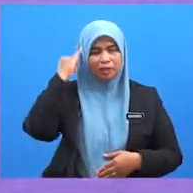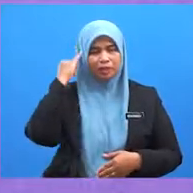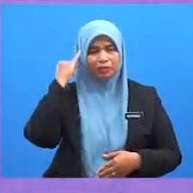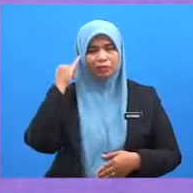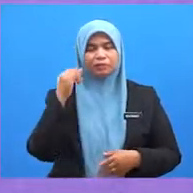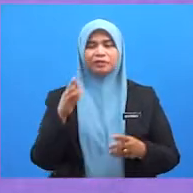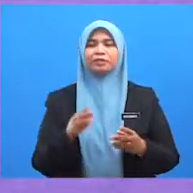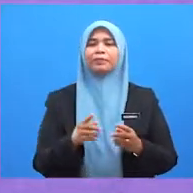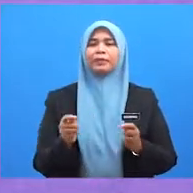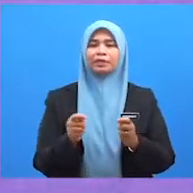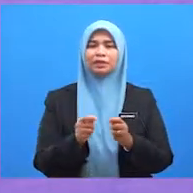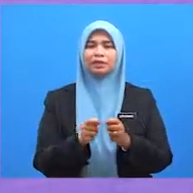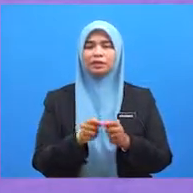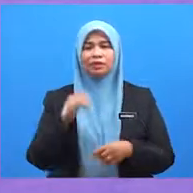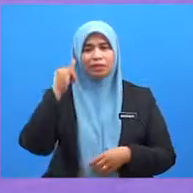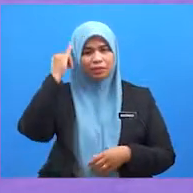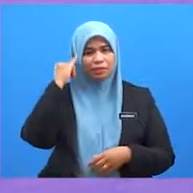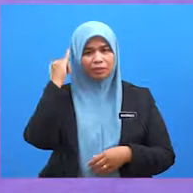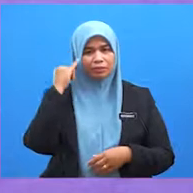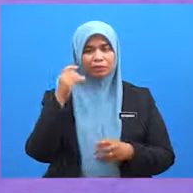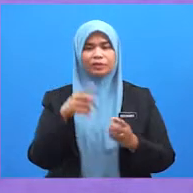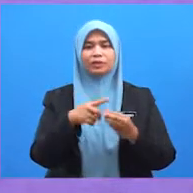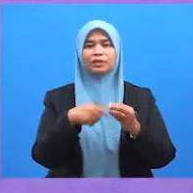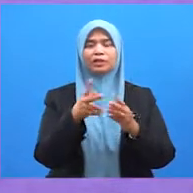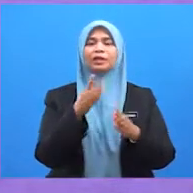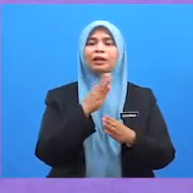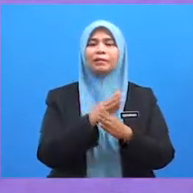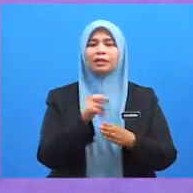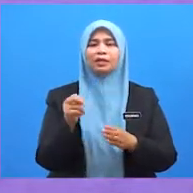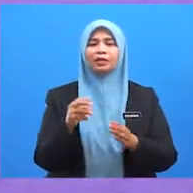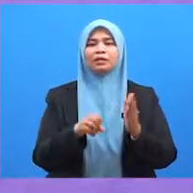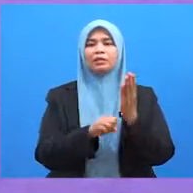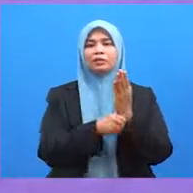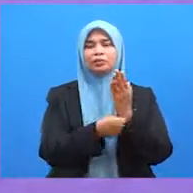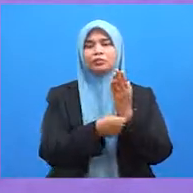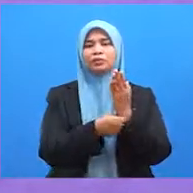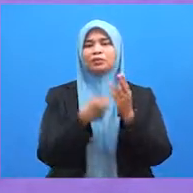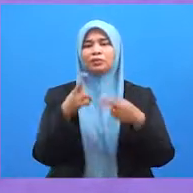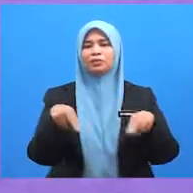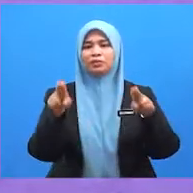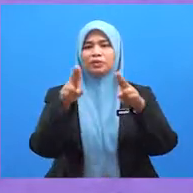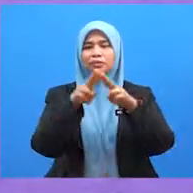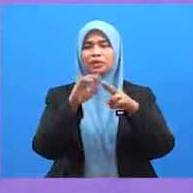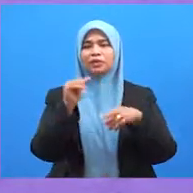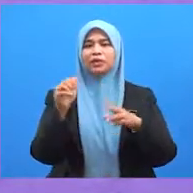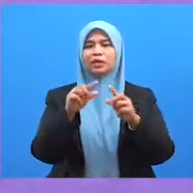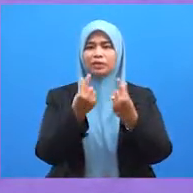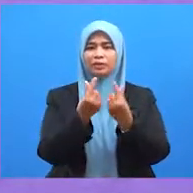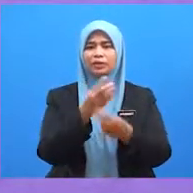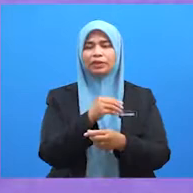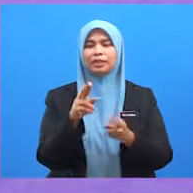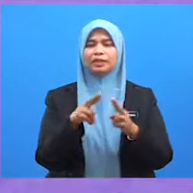ialah ilmu-ilmu tentang kebenaran. Sumber utama ilmu Fardu Ain ialah Al-Quran